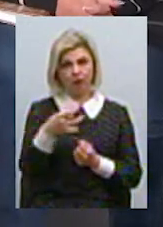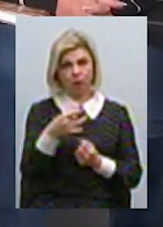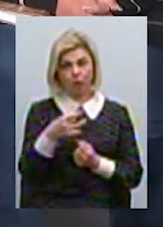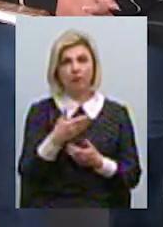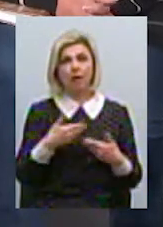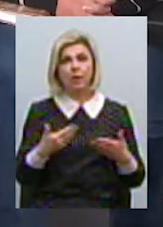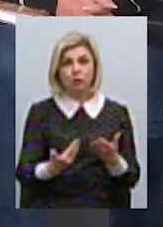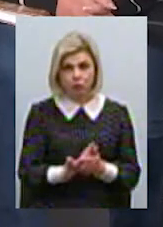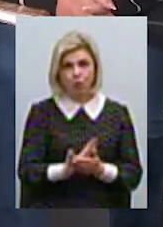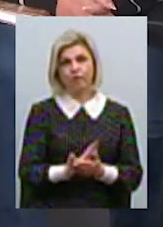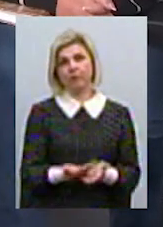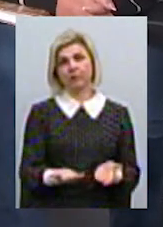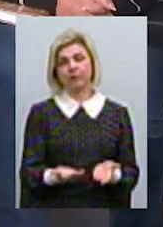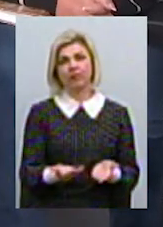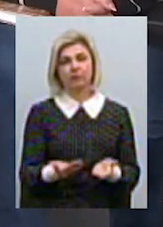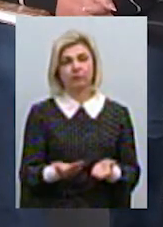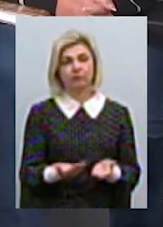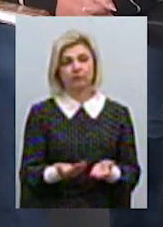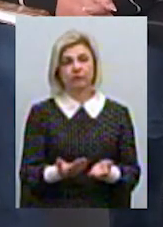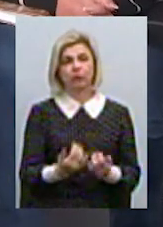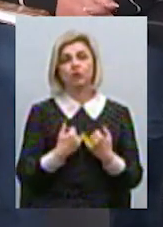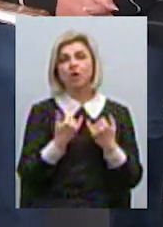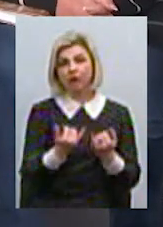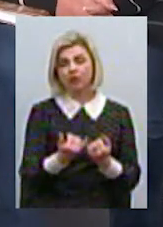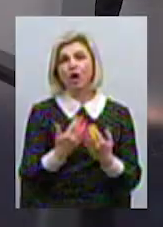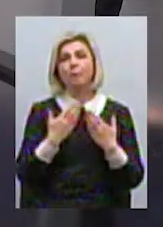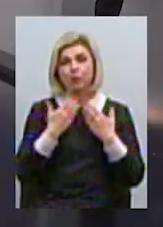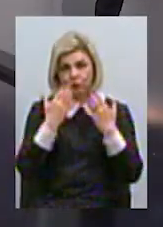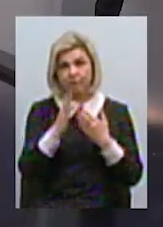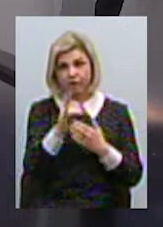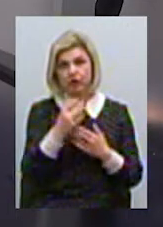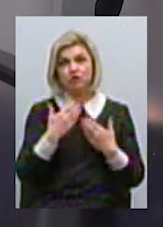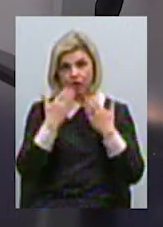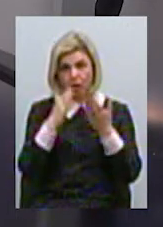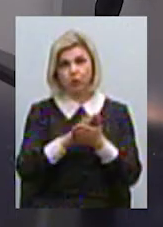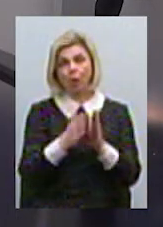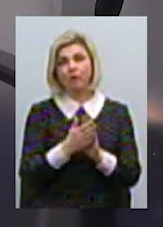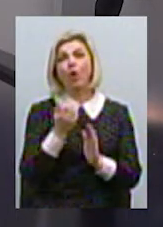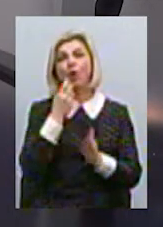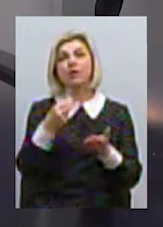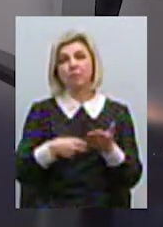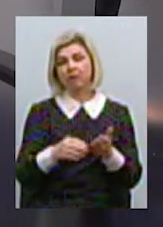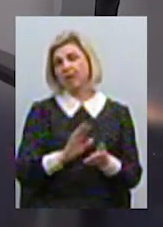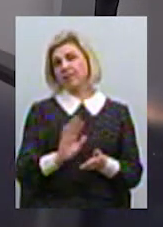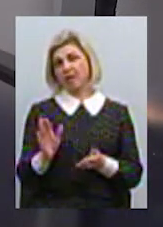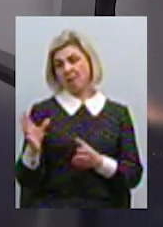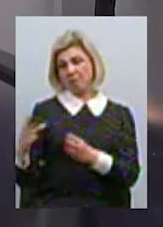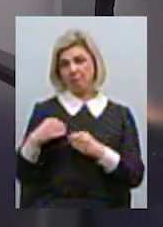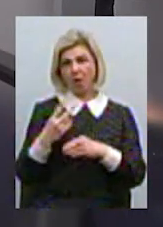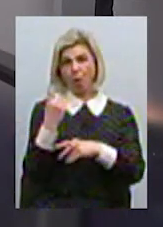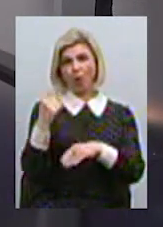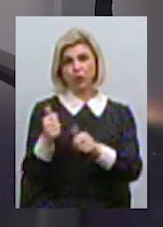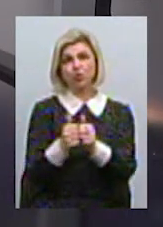знову стикаємося. Говорю, шановні, ви читали договір, коли ви підписували? Та ні, ми ж на одному вулиці